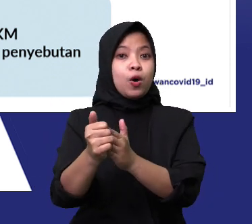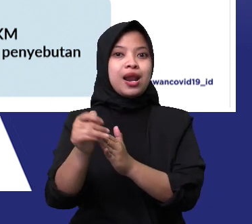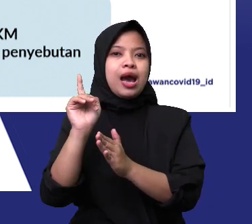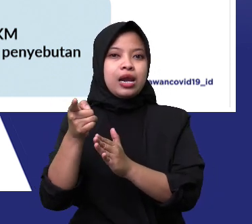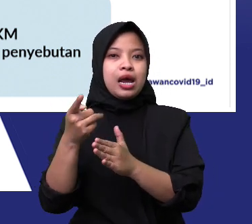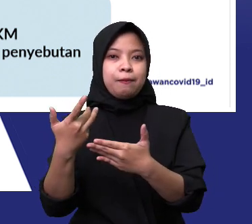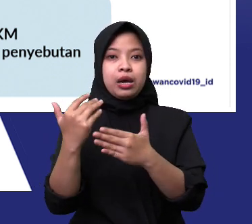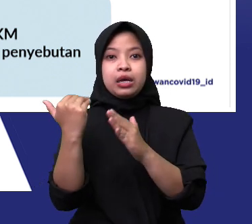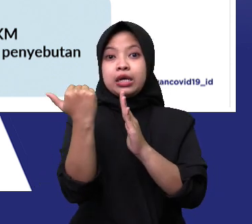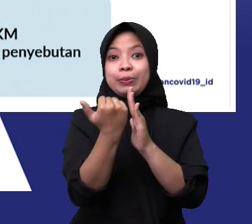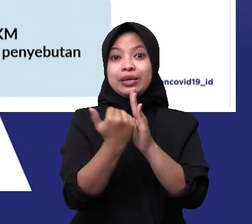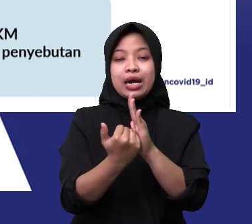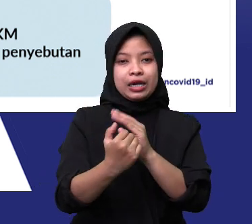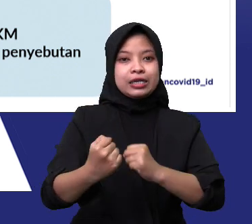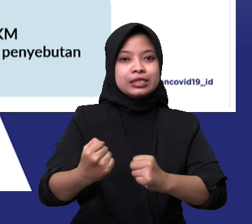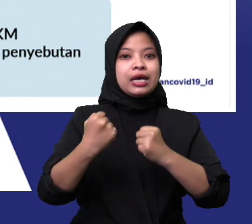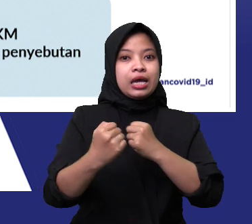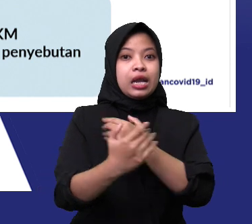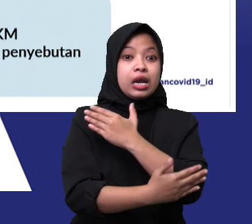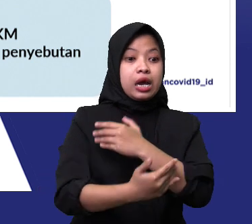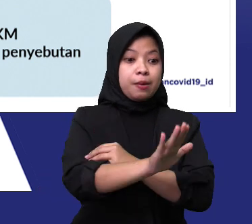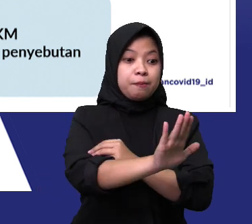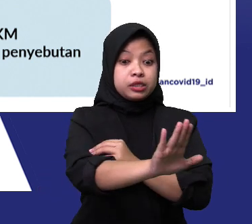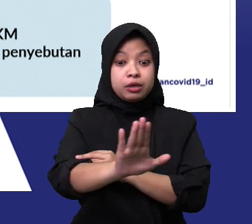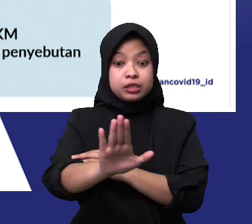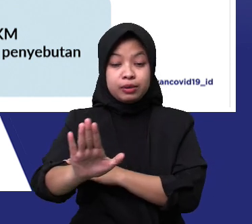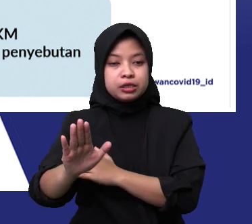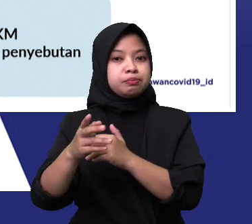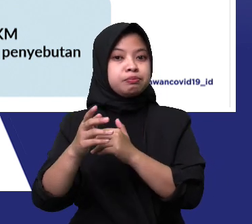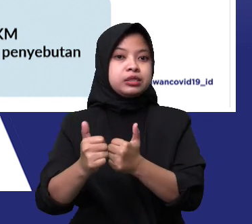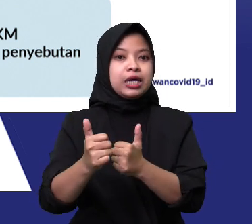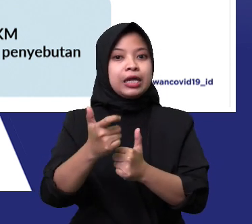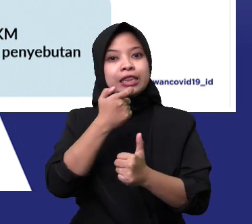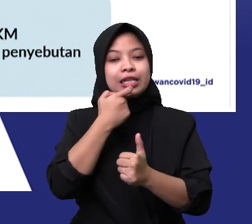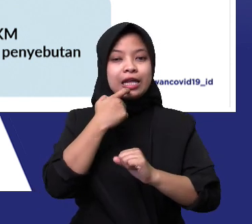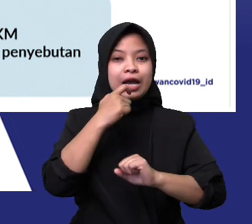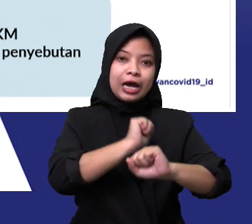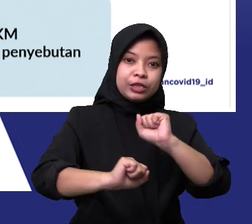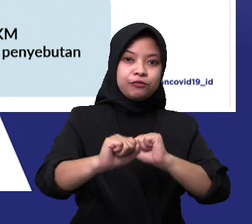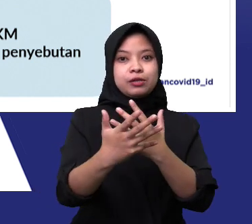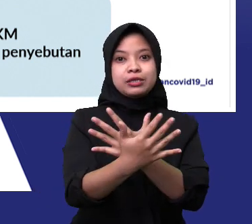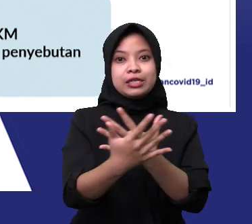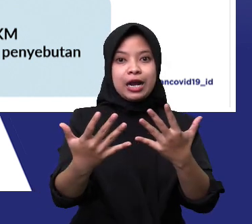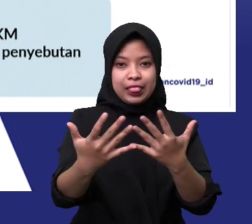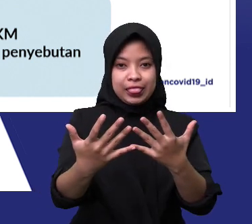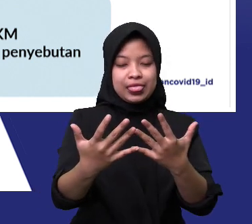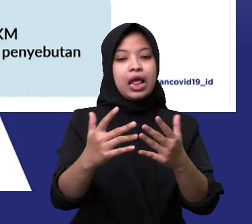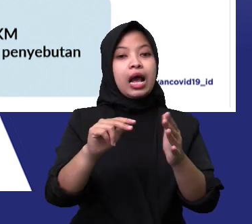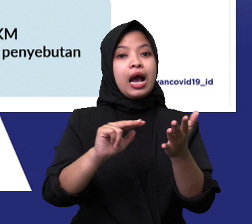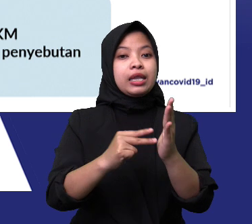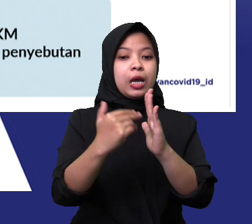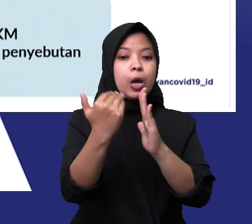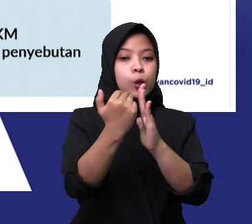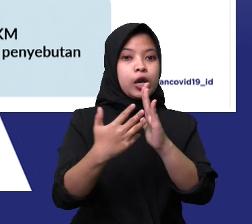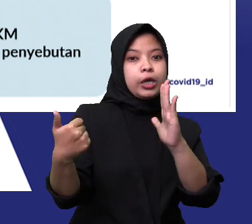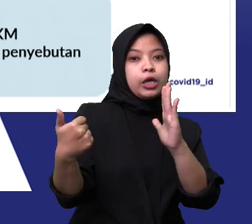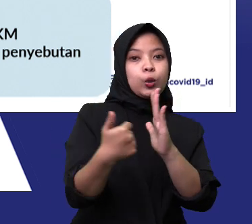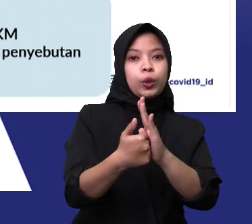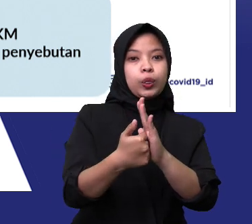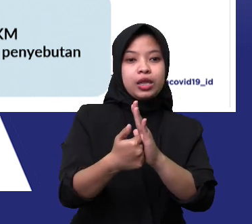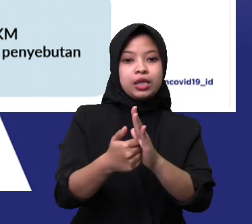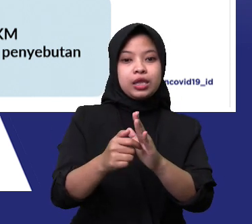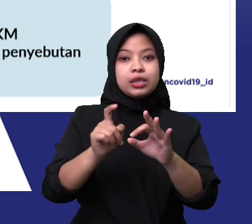acuan kebijakan kesehatan di berbagai negara untuk kadar pembukaan aktivitas masyarakat yang sesuai berdasarkan